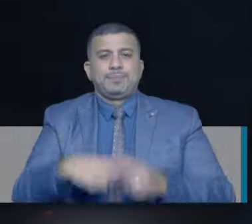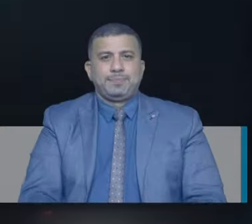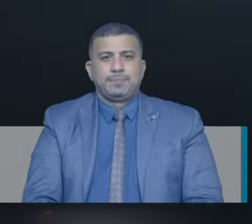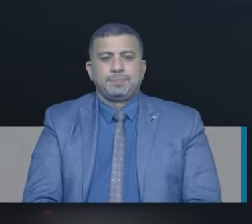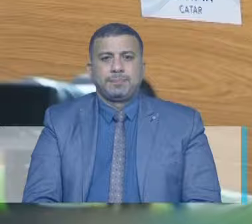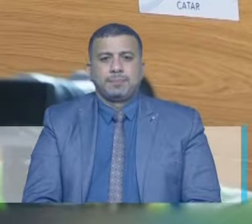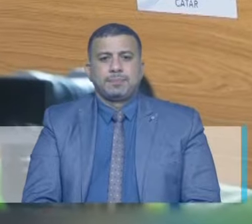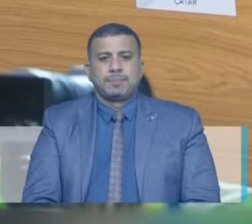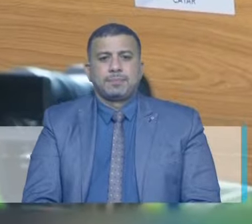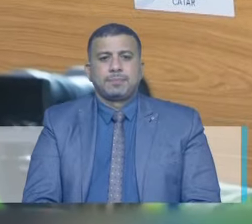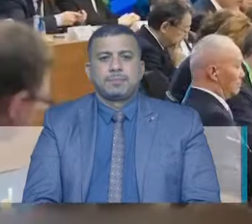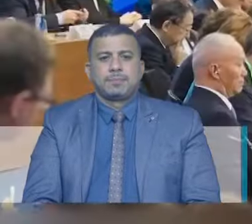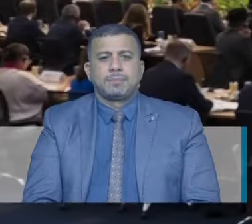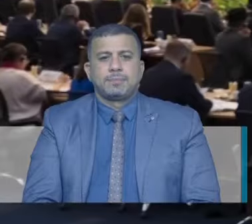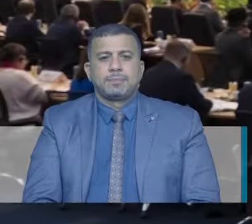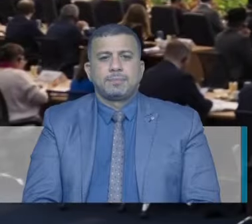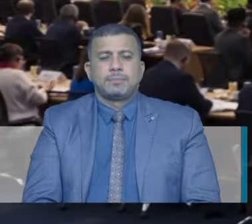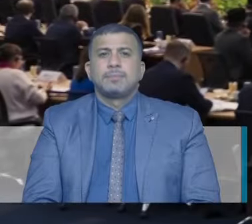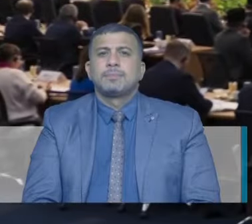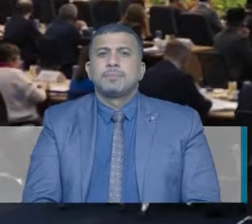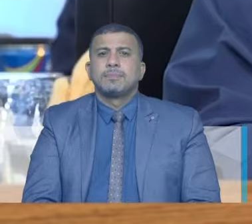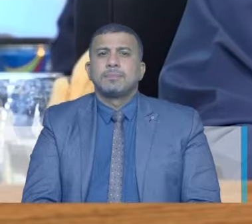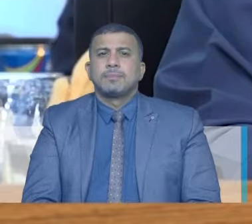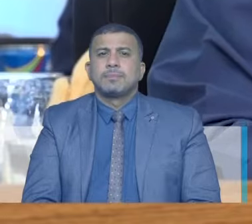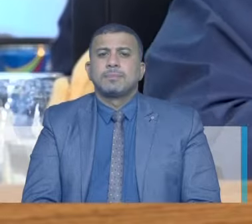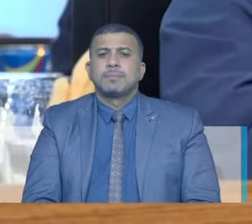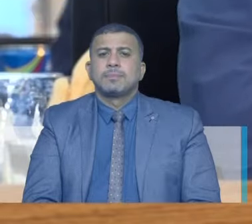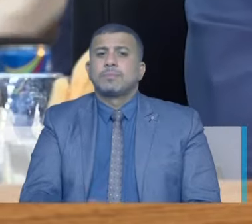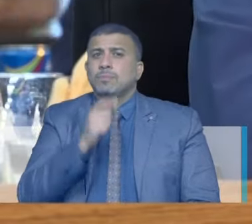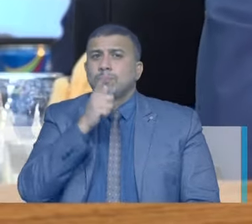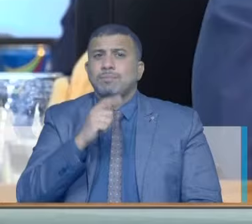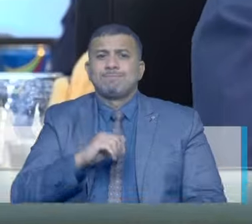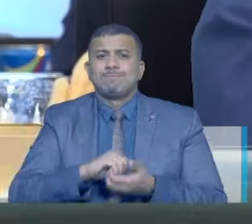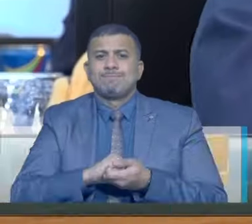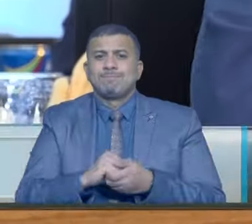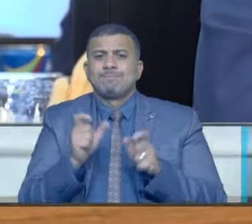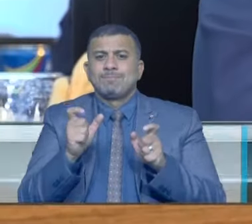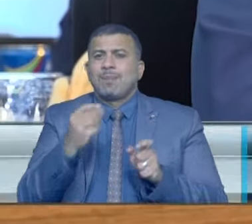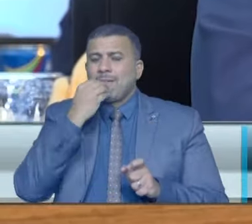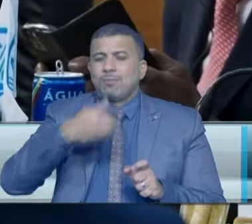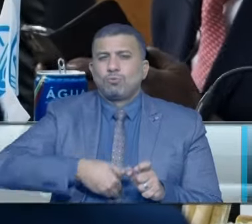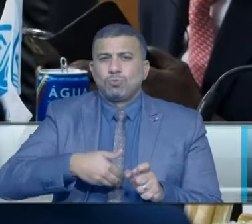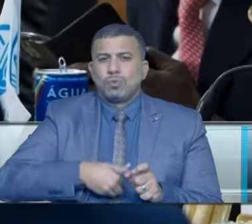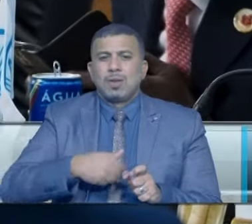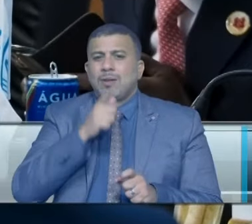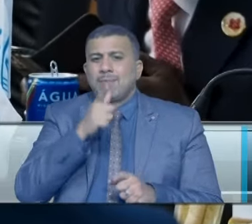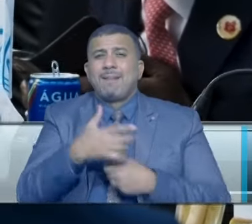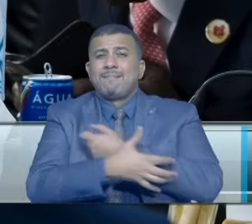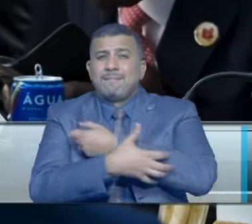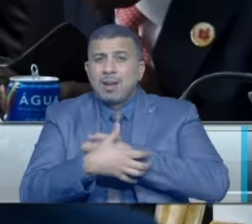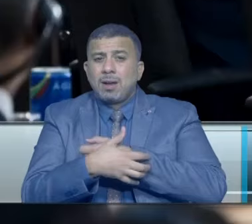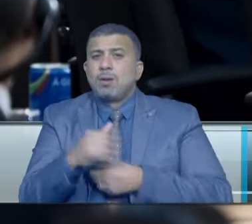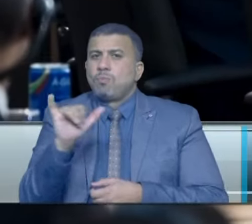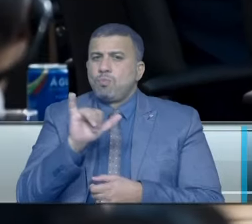القمة. إن إطلاق الرئاسة البرازيلية للتحالف العالمي لمكافحة الجوع والفقر خطوة